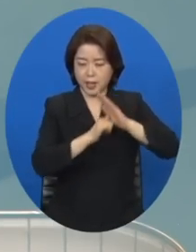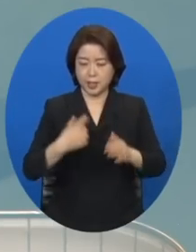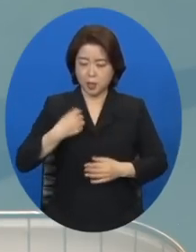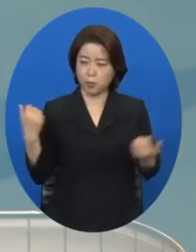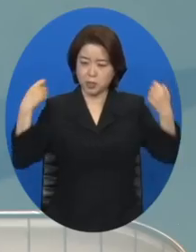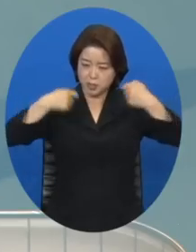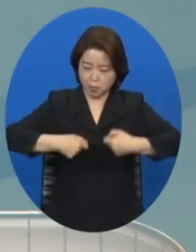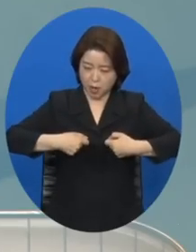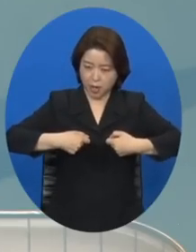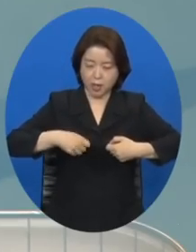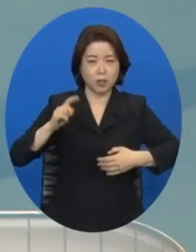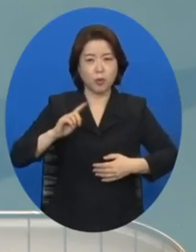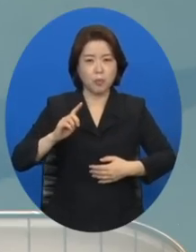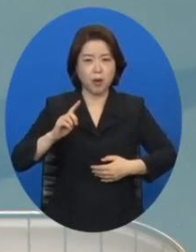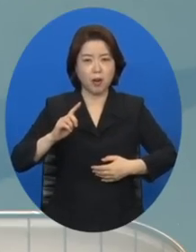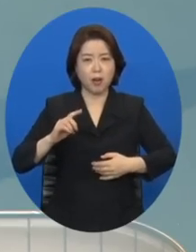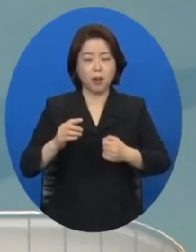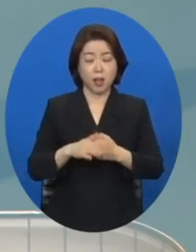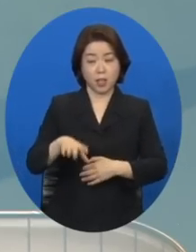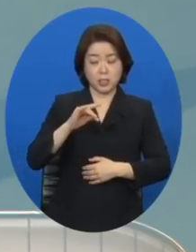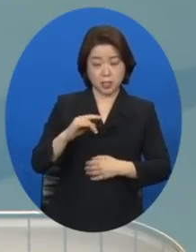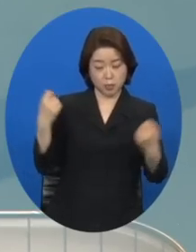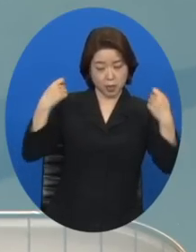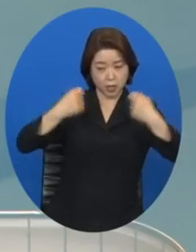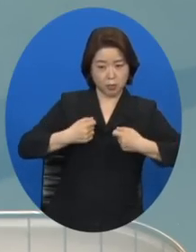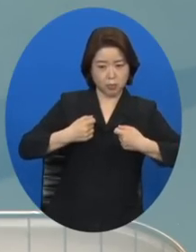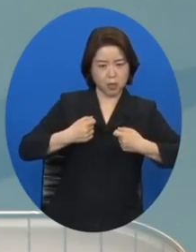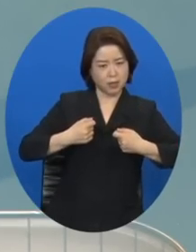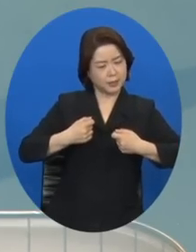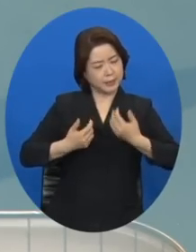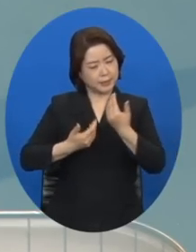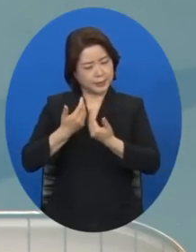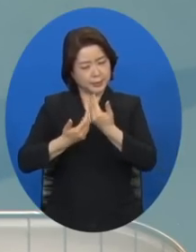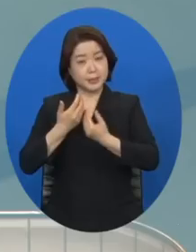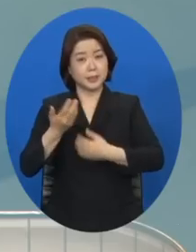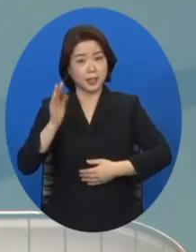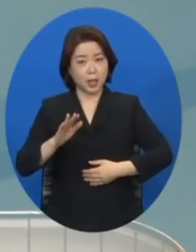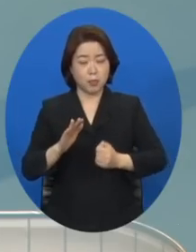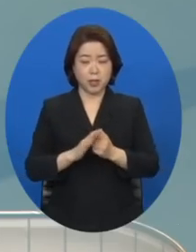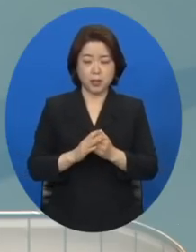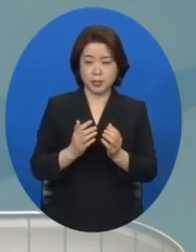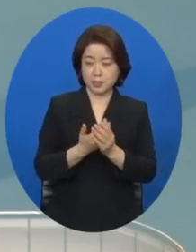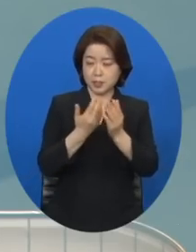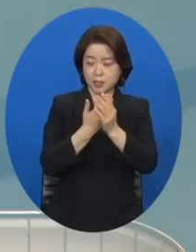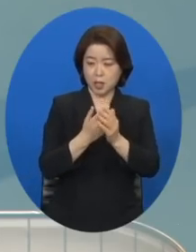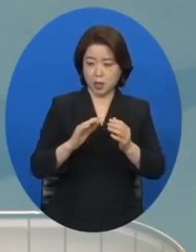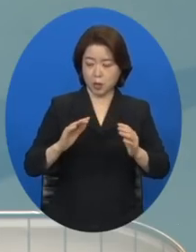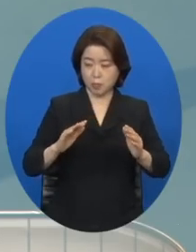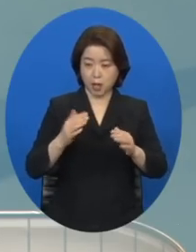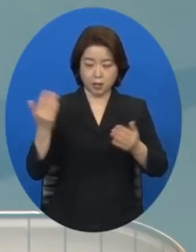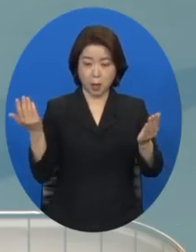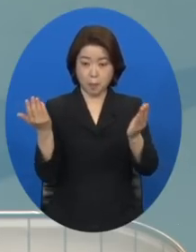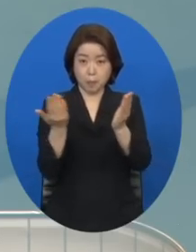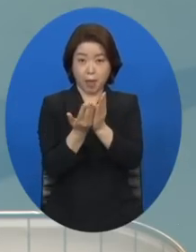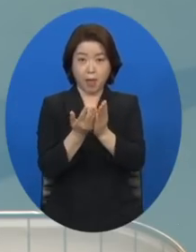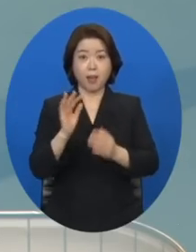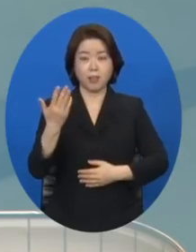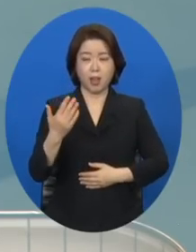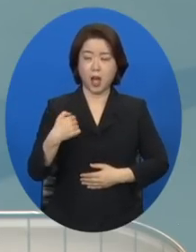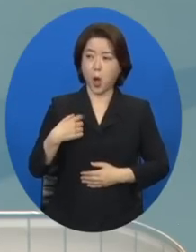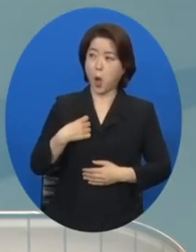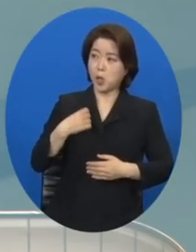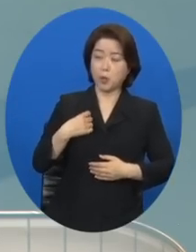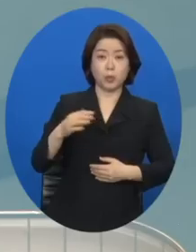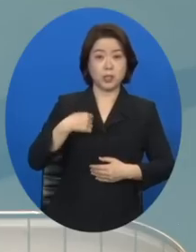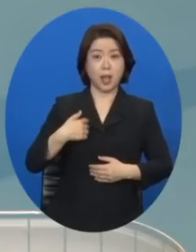입어라 처음에 입으면 내 옷 같지가 않아요 근데 우리가 성장함에 따라서 옷이 맞아들어 이제는 이것이 정말 나의